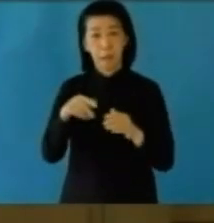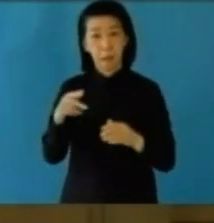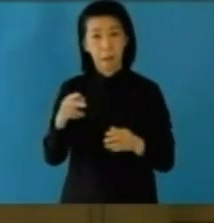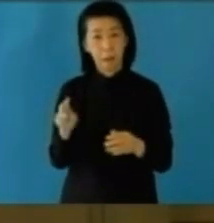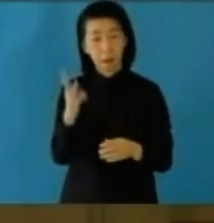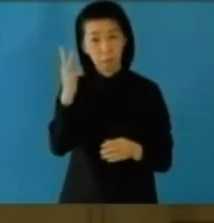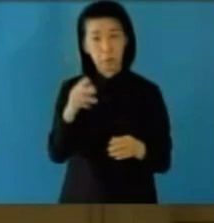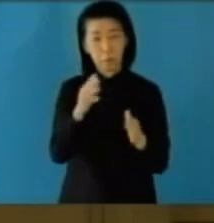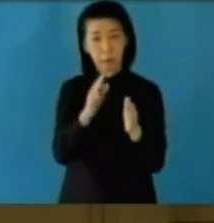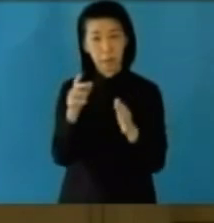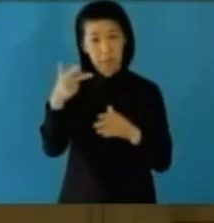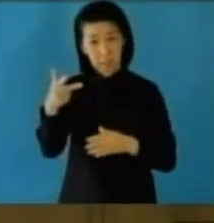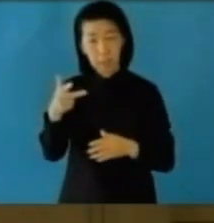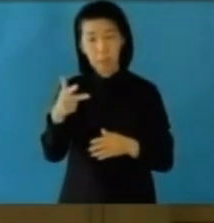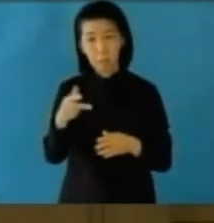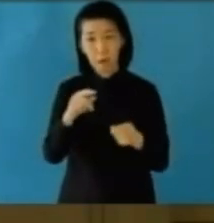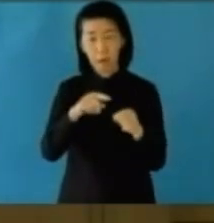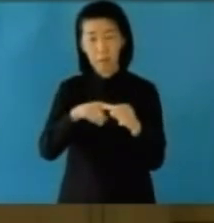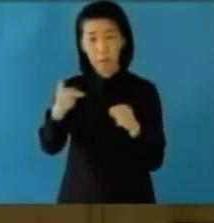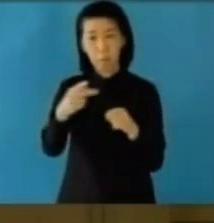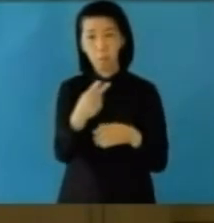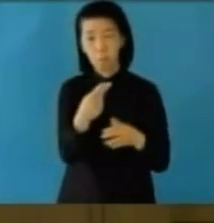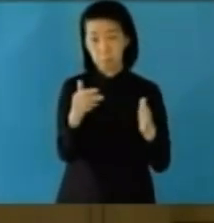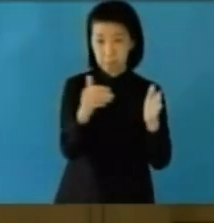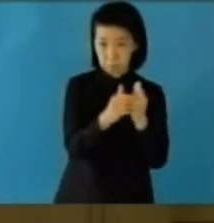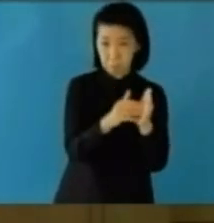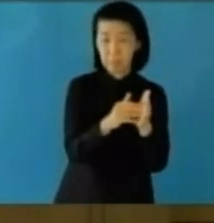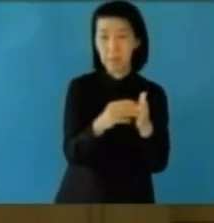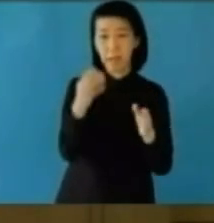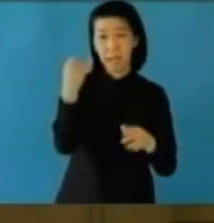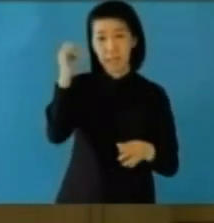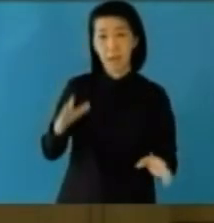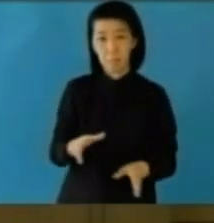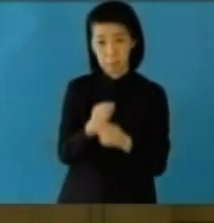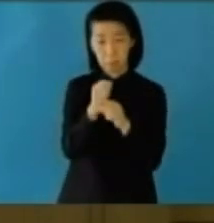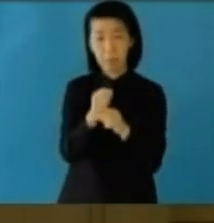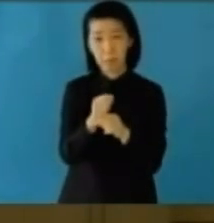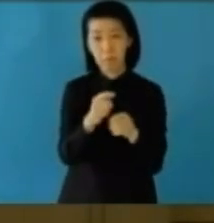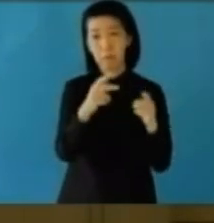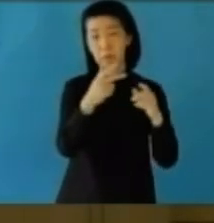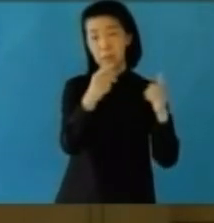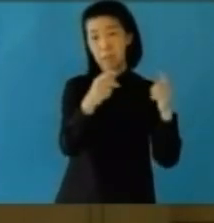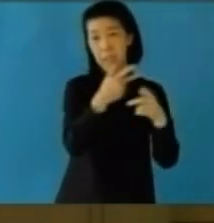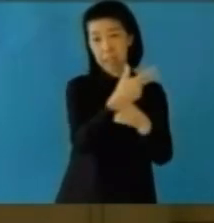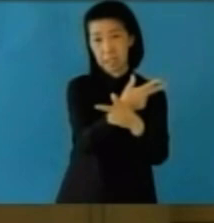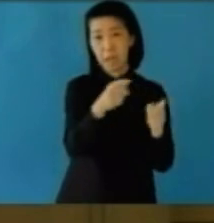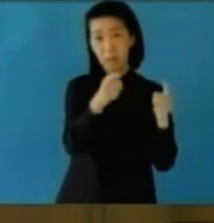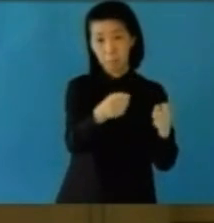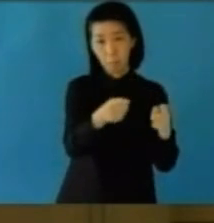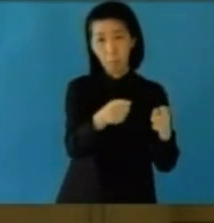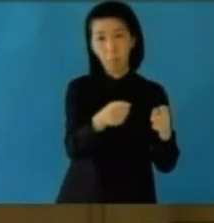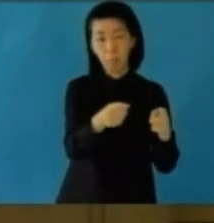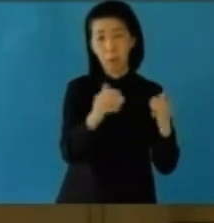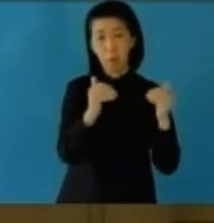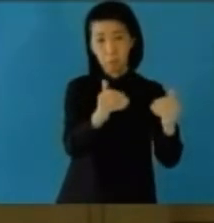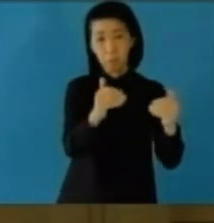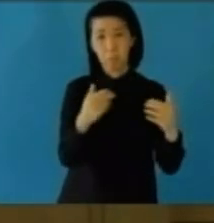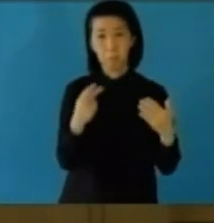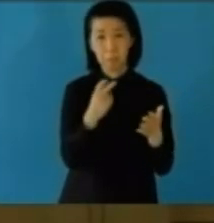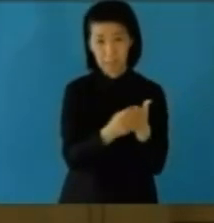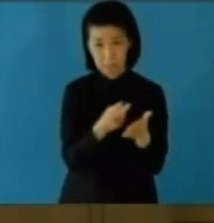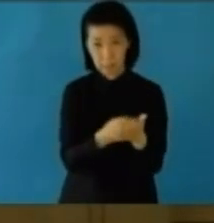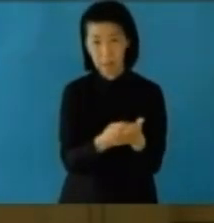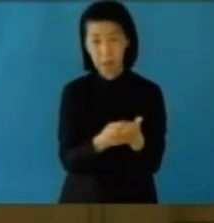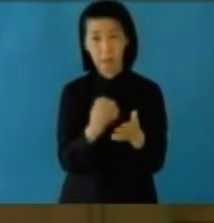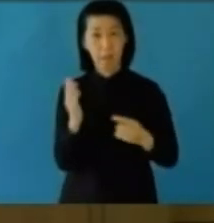ならば、鹿児島市長の方策が提示されるまで、北埠頭における利活用の検討が進んでいかないと危惧するわけですよ。そこで伺